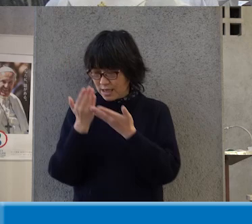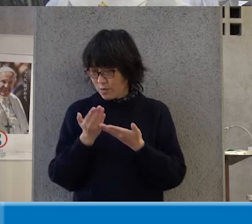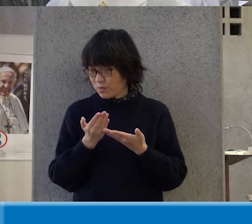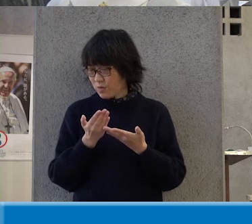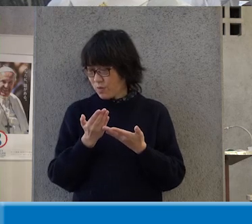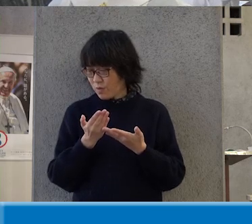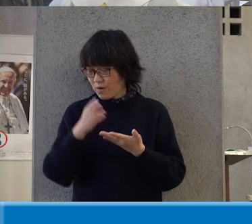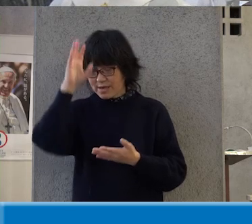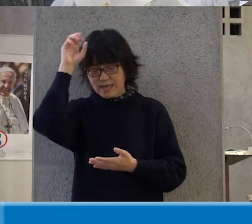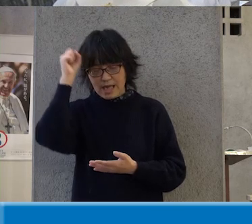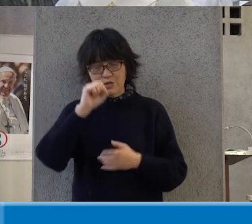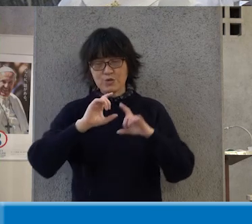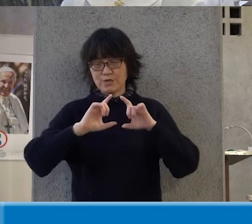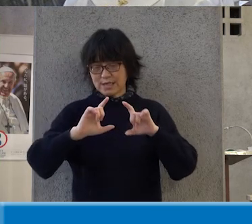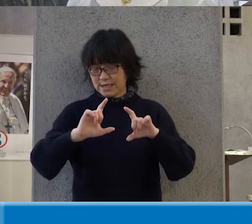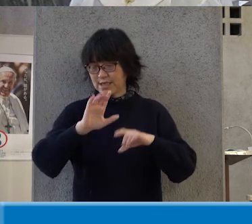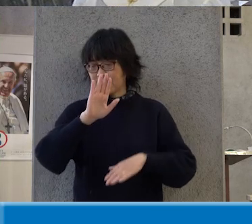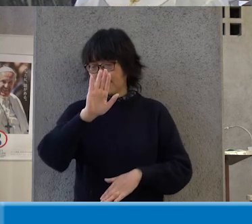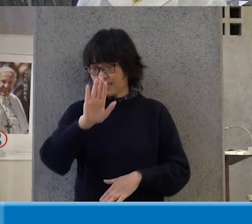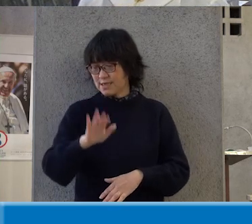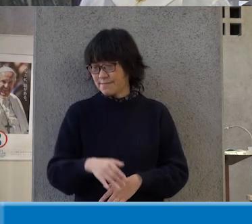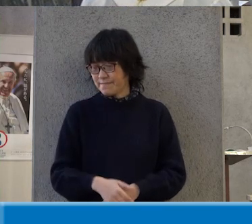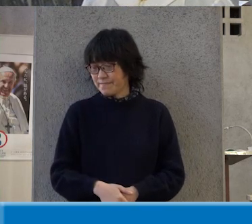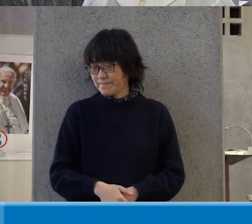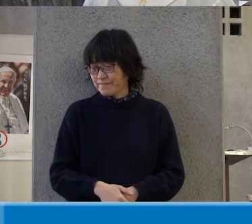ださったことを記念する日です。